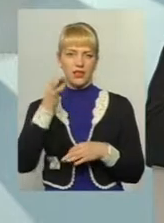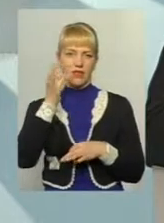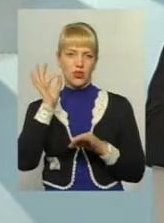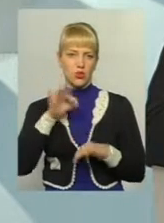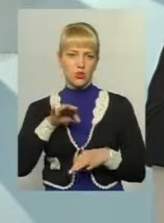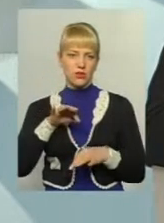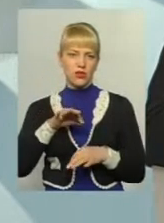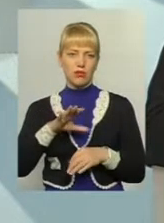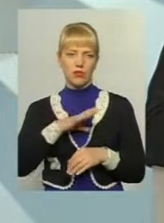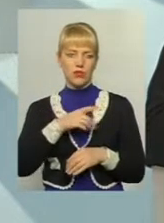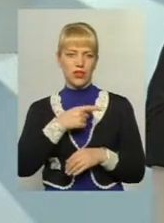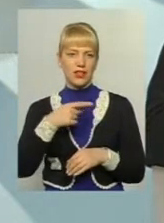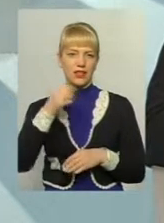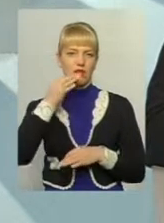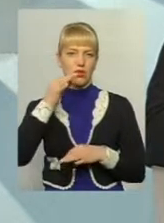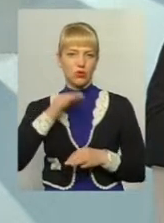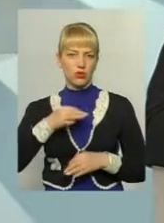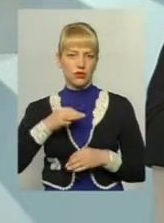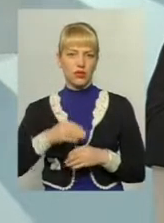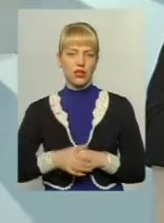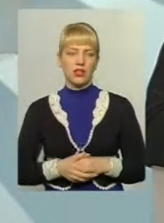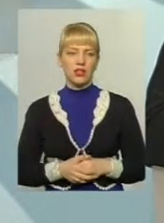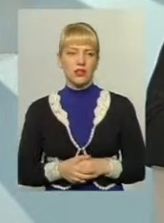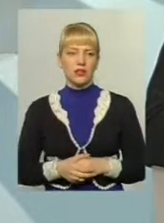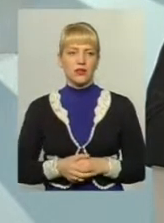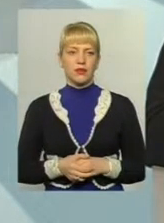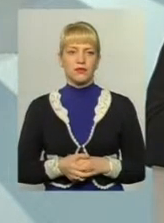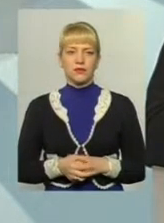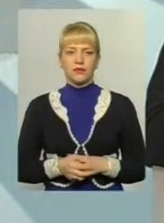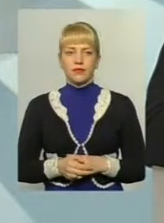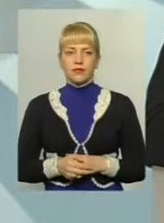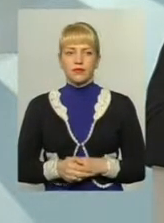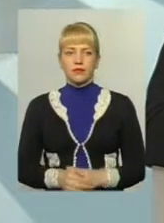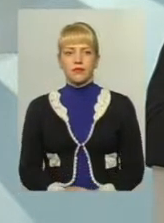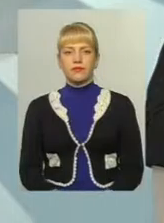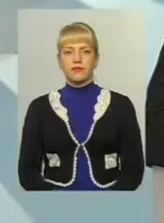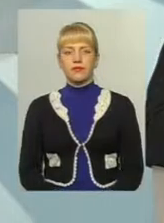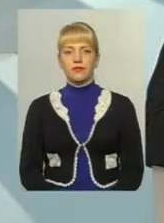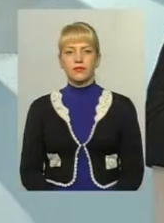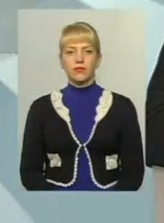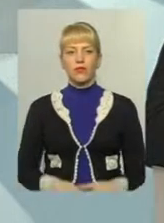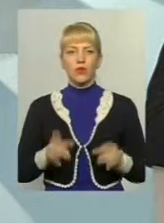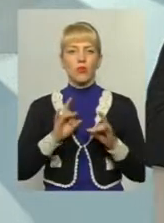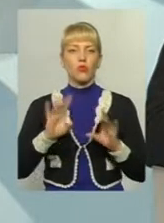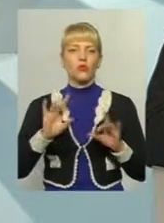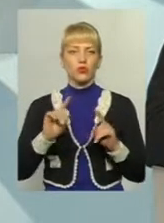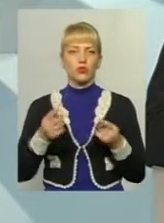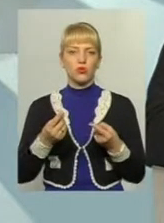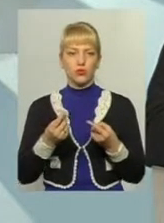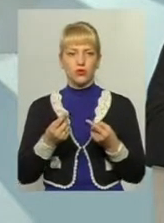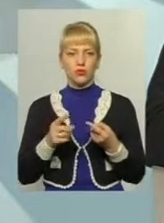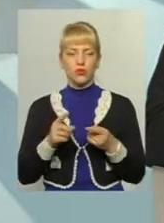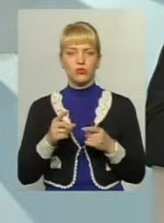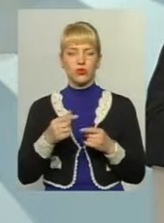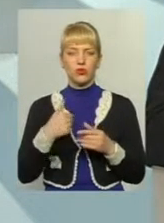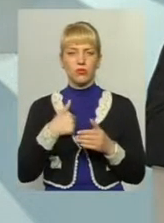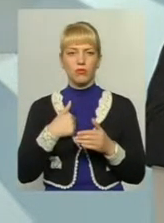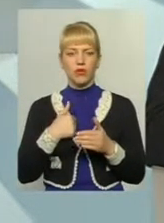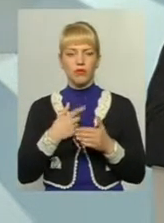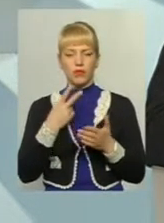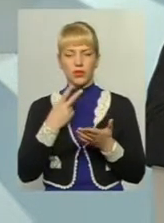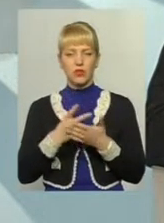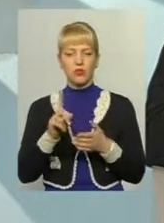Я думаю, що за весь період дії там цієї програми всього лише там одиниці, ну можливо кілька десятків на всю Україну ОСББ скористалися ними.